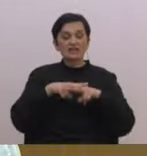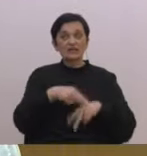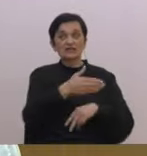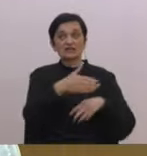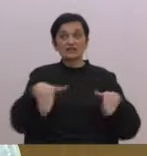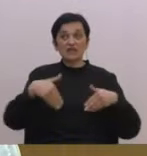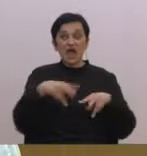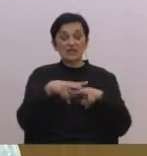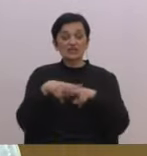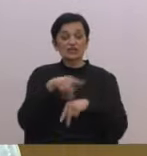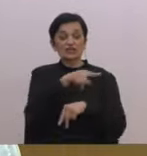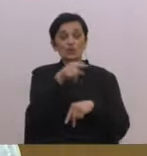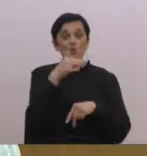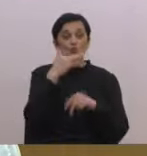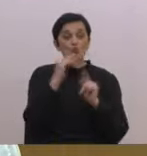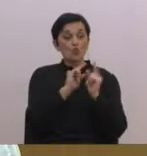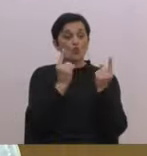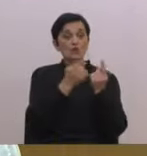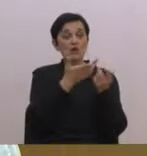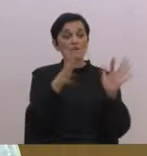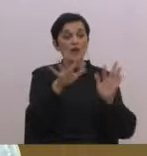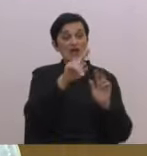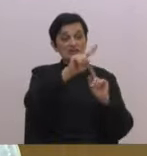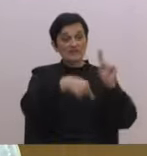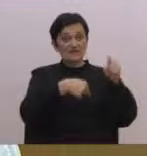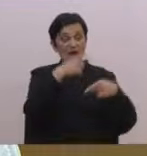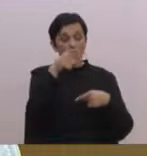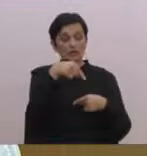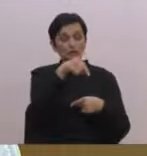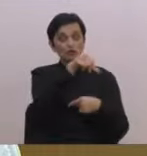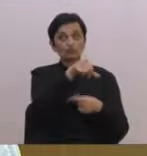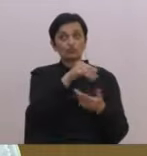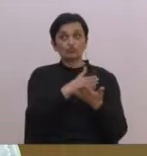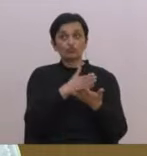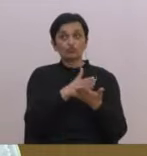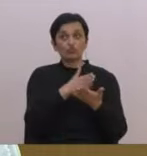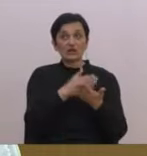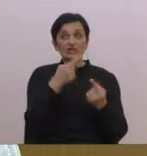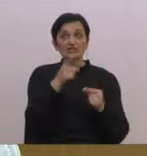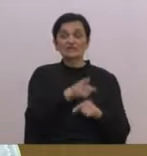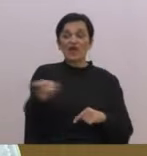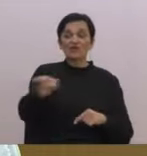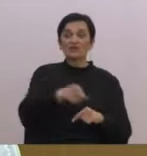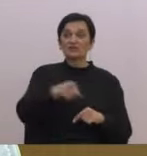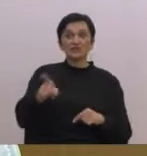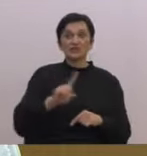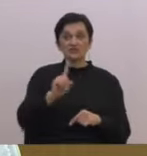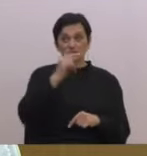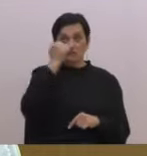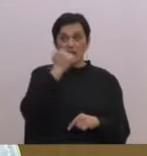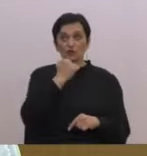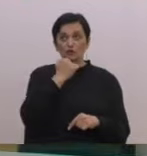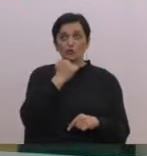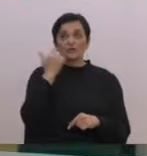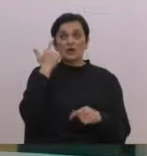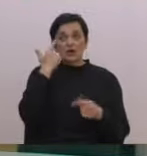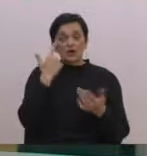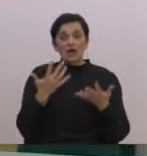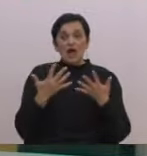nițarielisc amebi spoze, umbrale sub asfalt, s-a promitit o debule băgat, amisi. Schwagan, ticarul de aici, de tmadloba. Gasa e